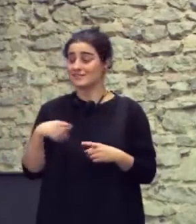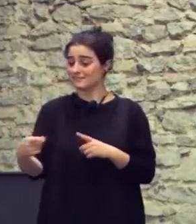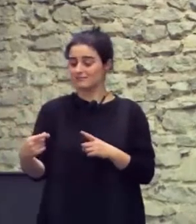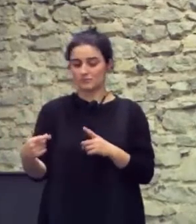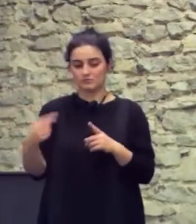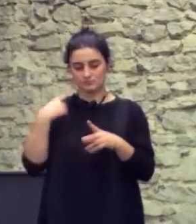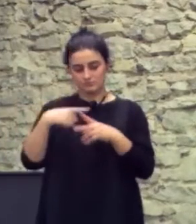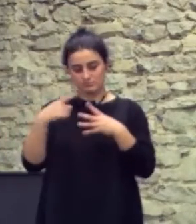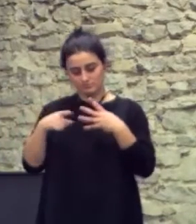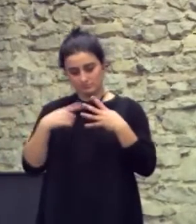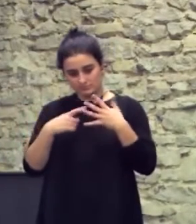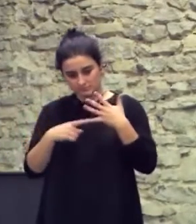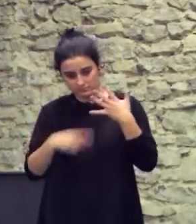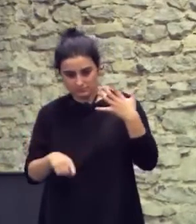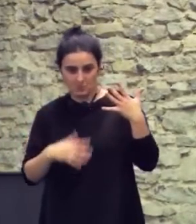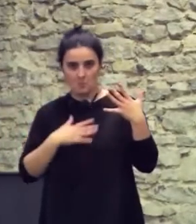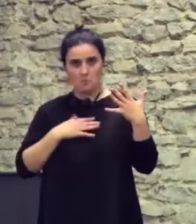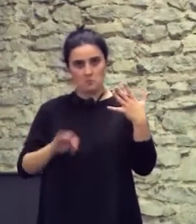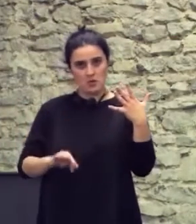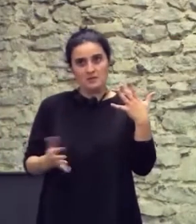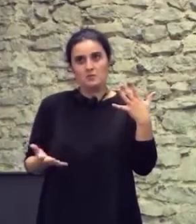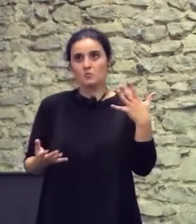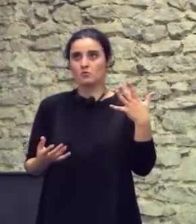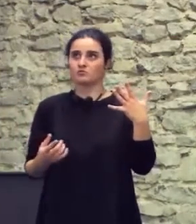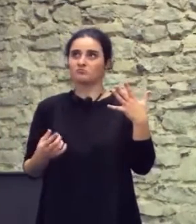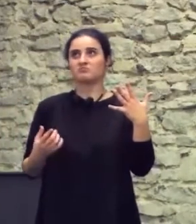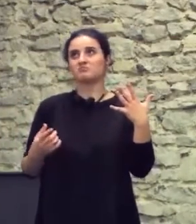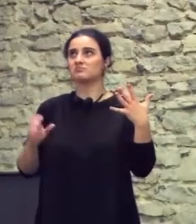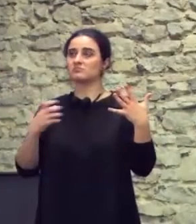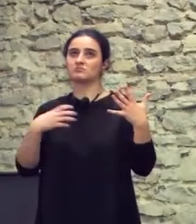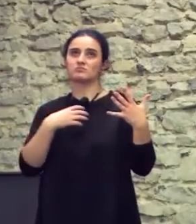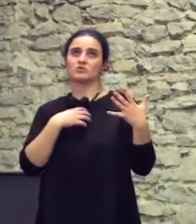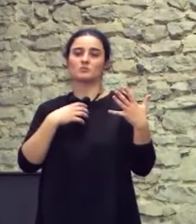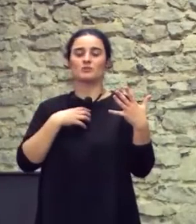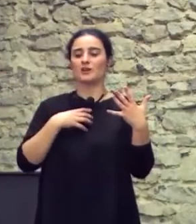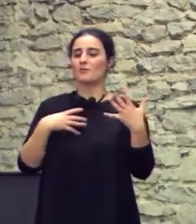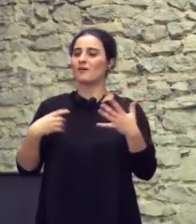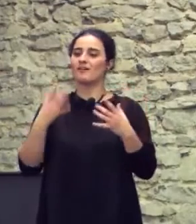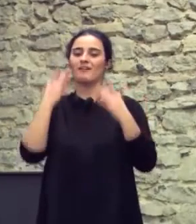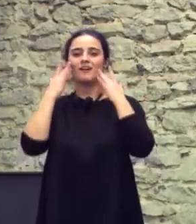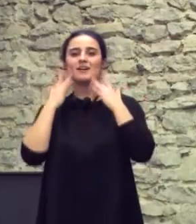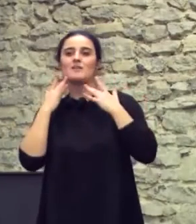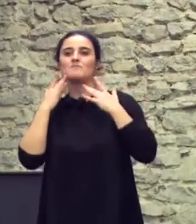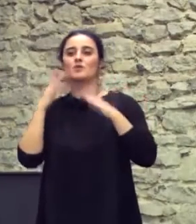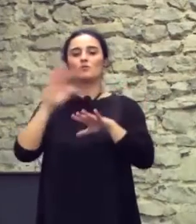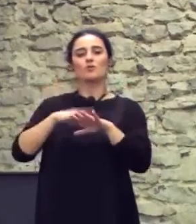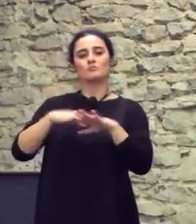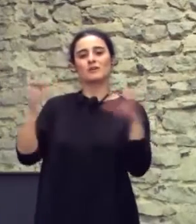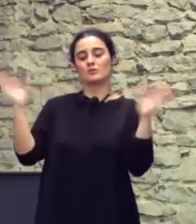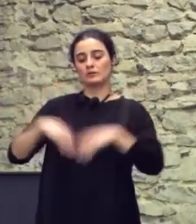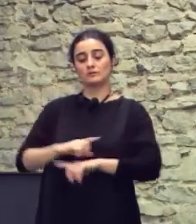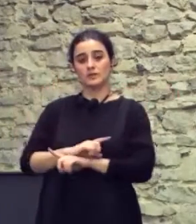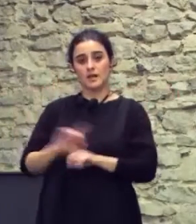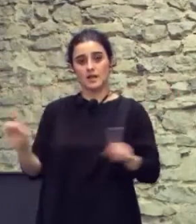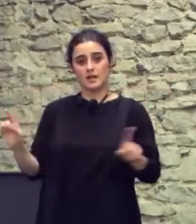irudi bat, zeinetan seguraski apenas inork garbitu alko ditu eskuak egoera horren inguruan. Uste